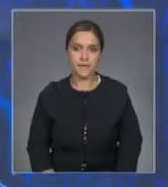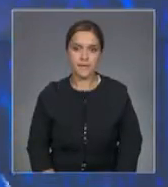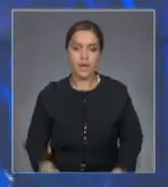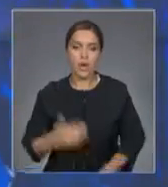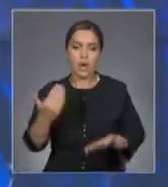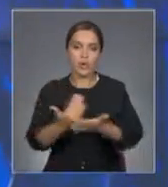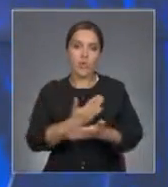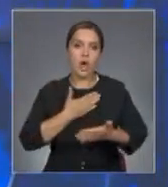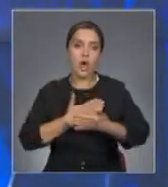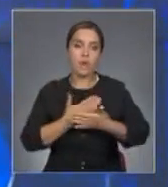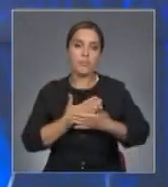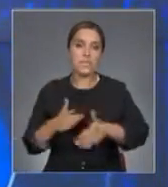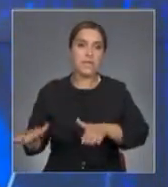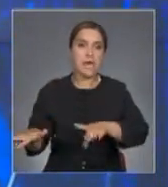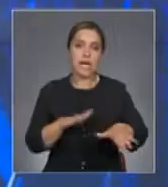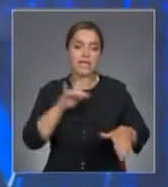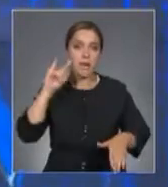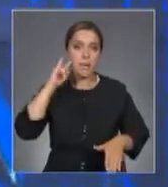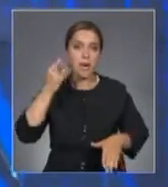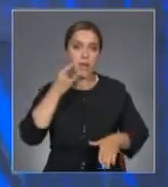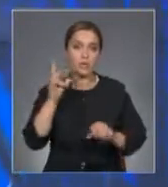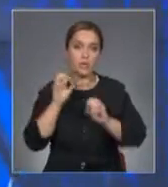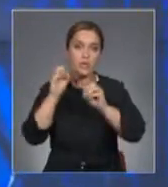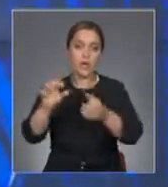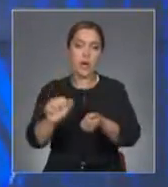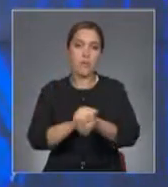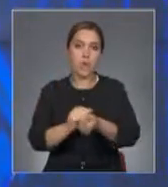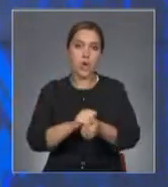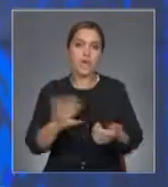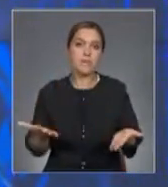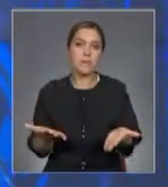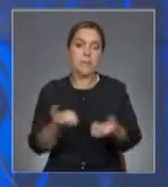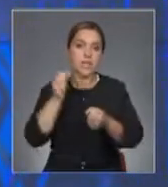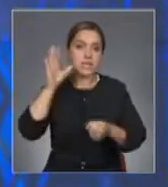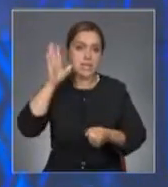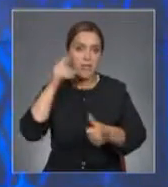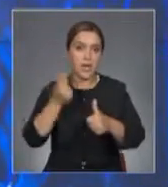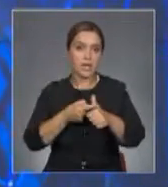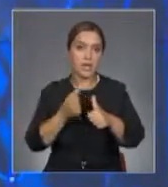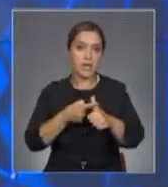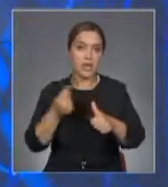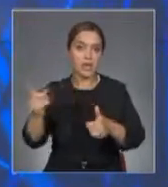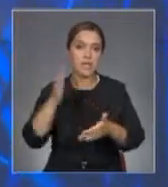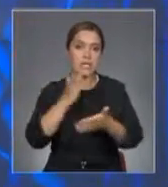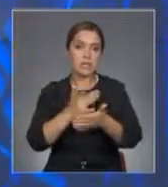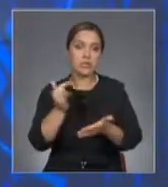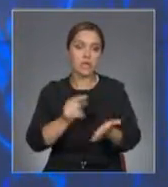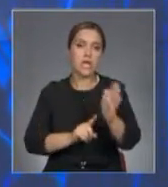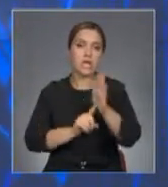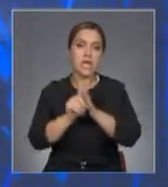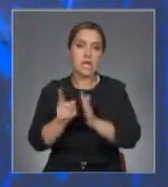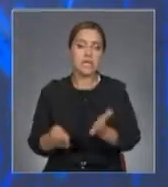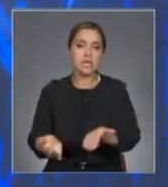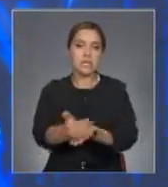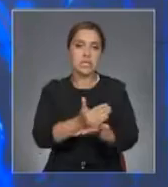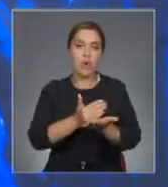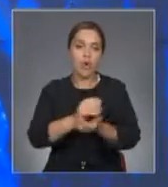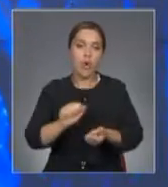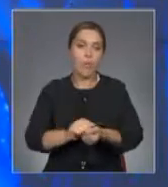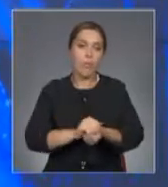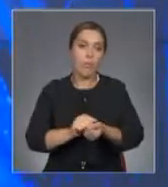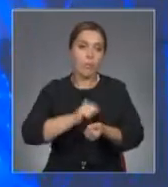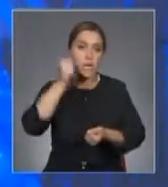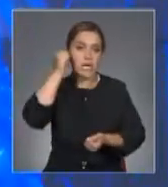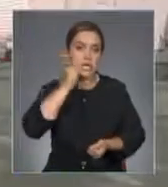Новая общественная акция в Павлодаре «Сдал бумагу, спас собаку». Под этим девизом в Приртышье волонтеры начали повсеместный сбор